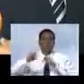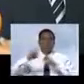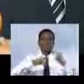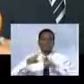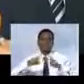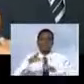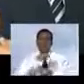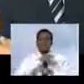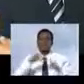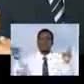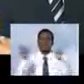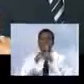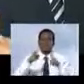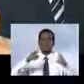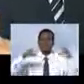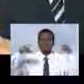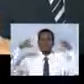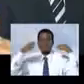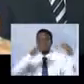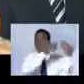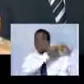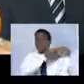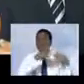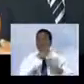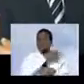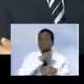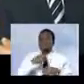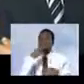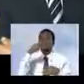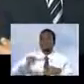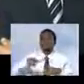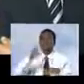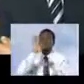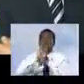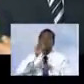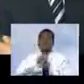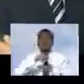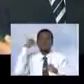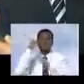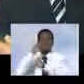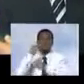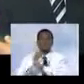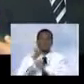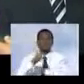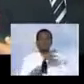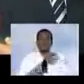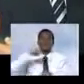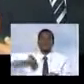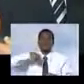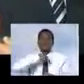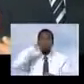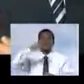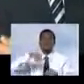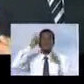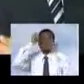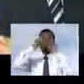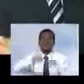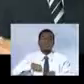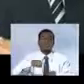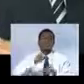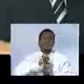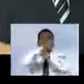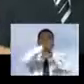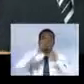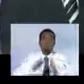dirigeants et leur dire que la Côte d'Ivoire est donc au travail et que nous avons besoin d'investisseurs de